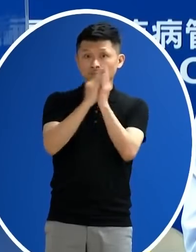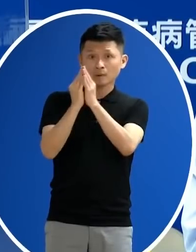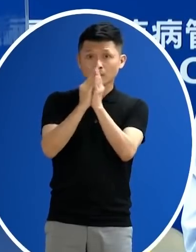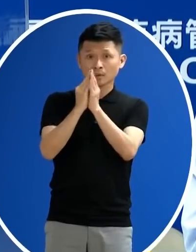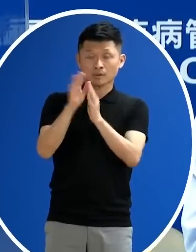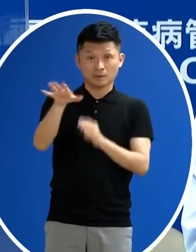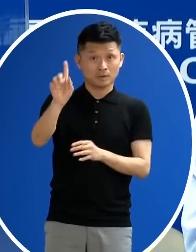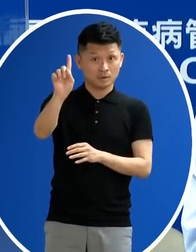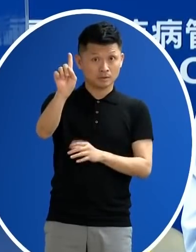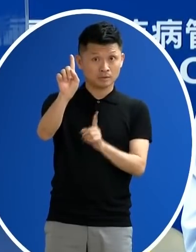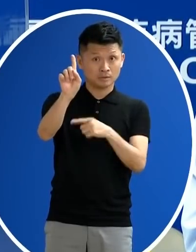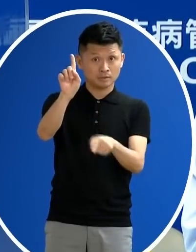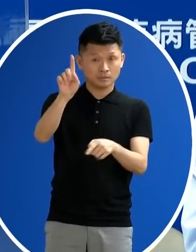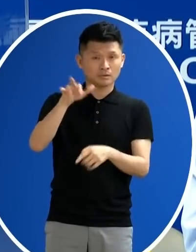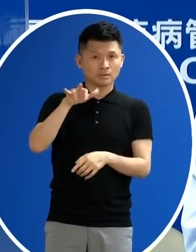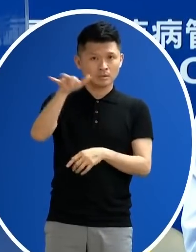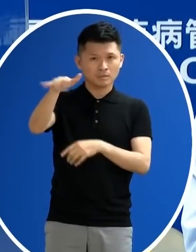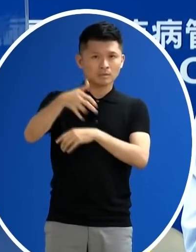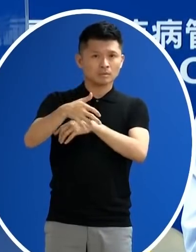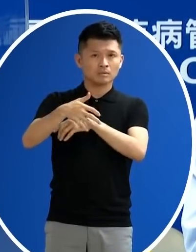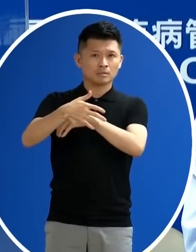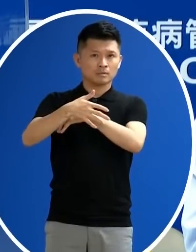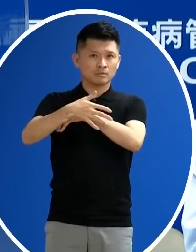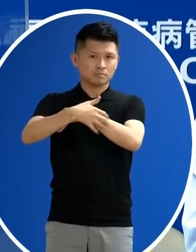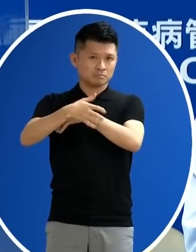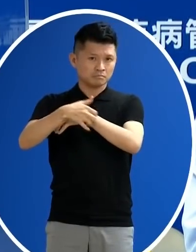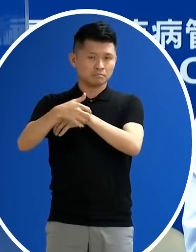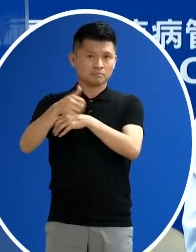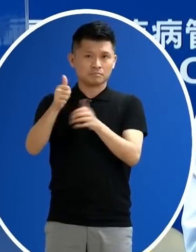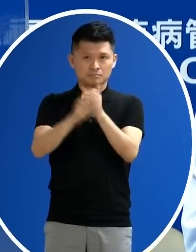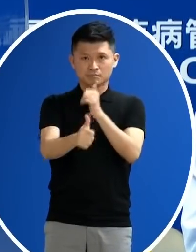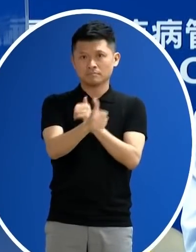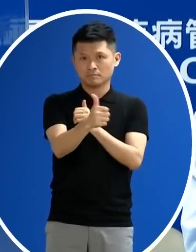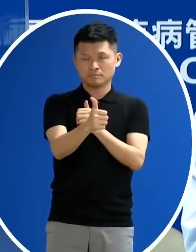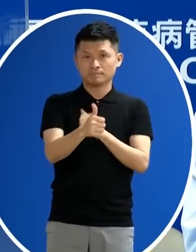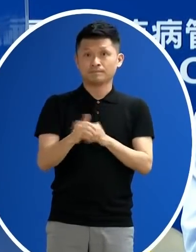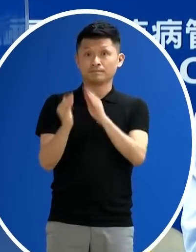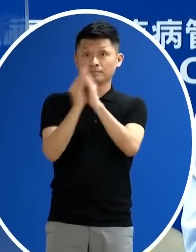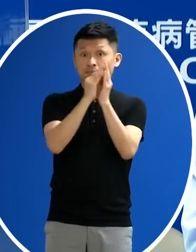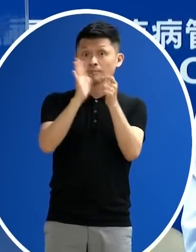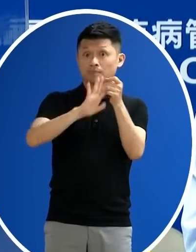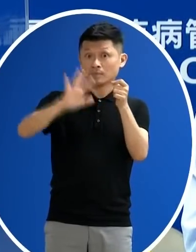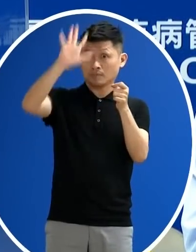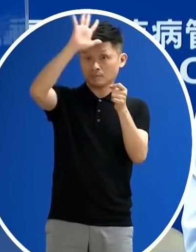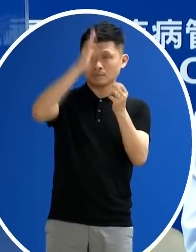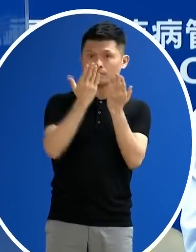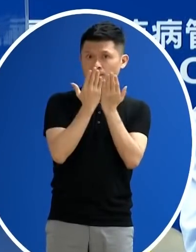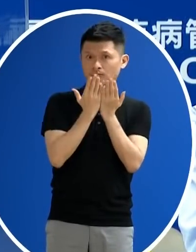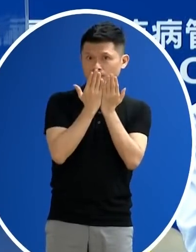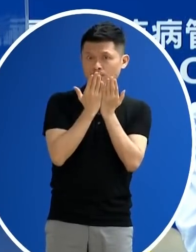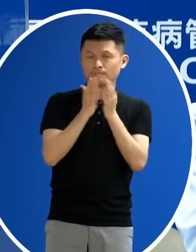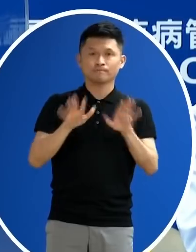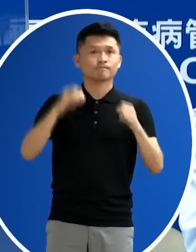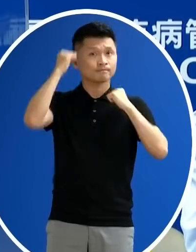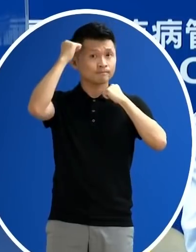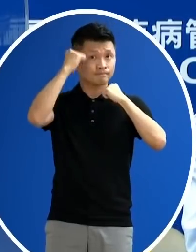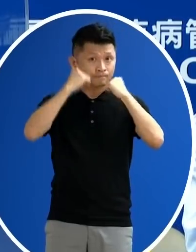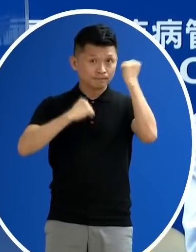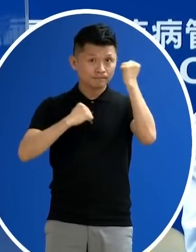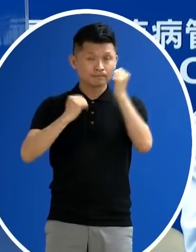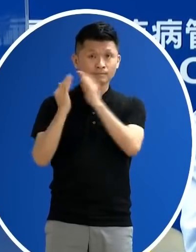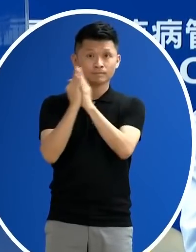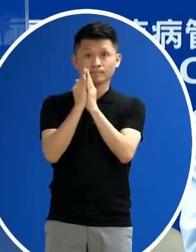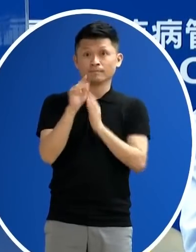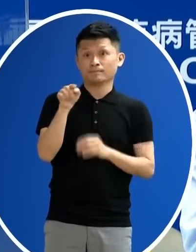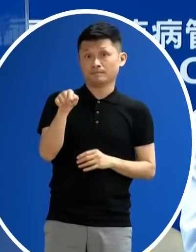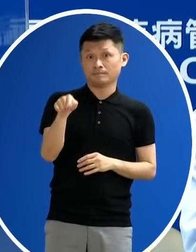1例，是其中一位机组员的小孩，那是就读在桃园的高中，所以今天早上在桃园